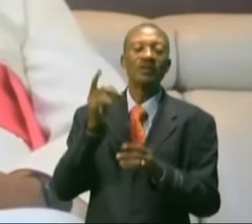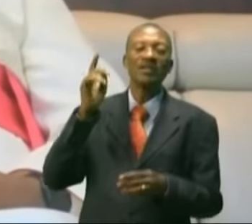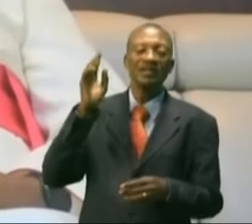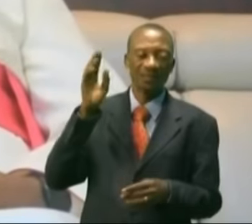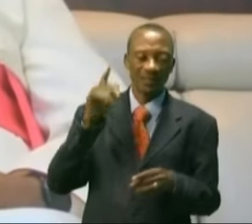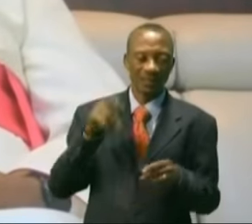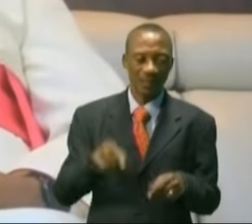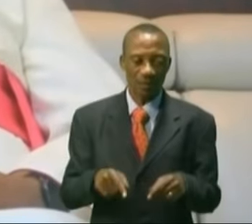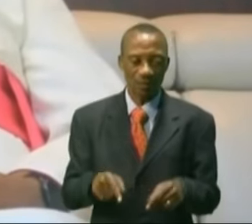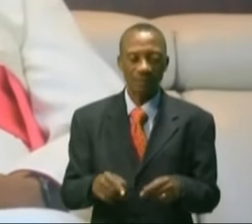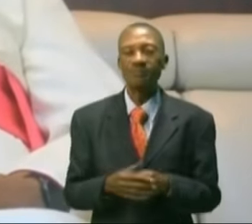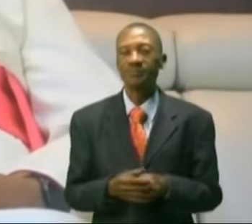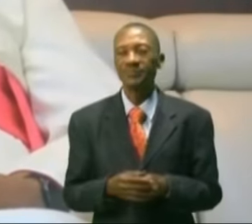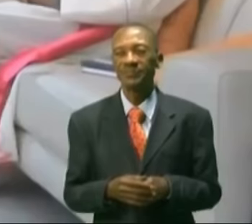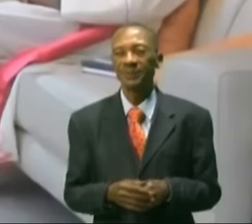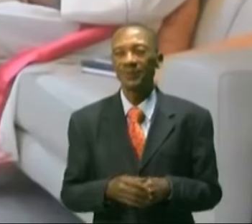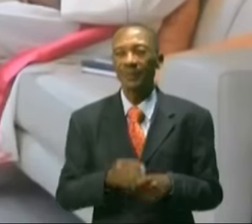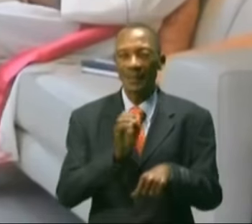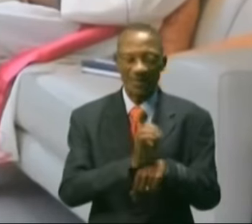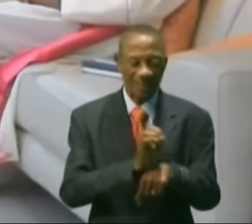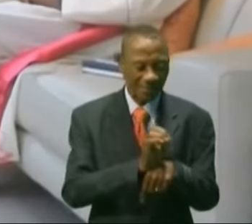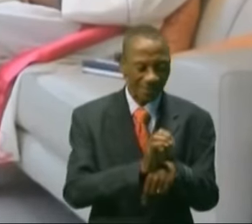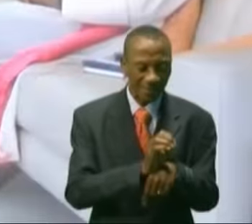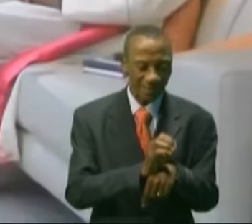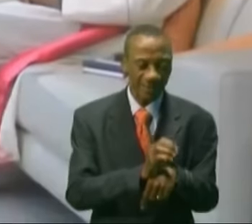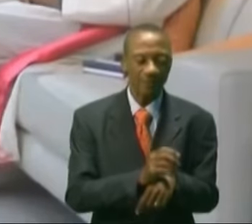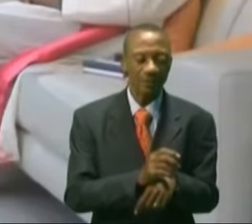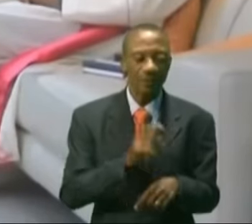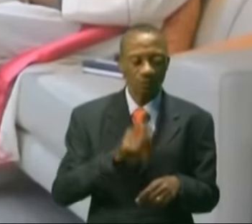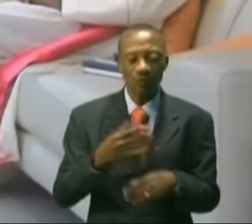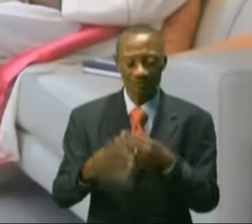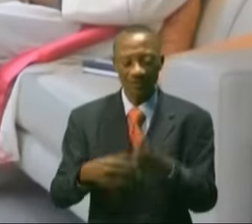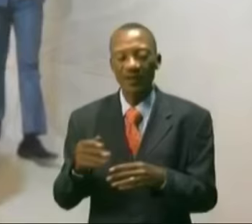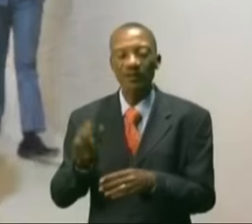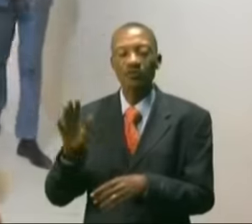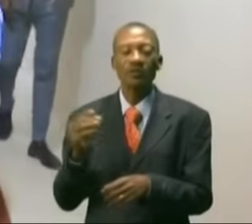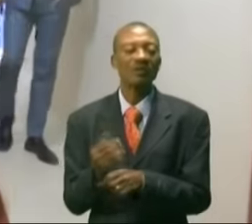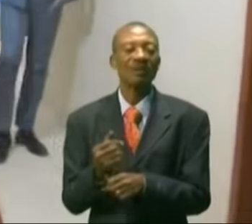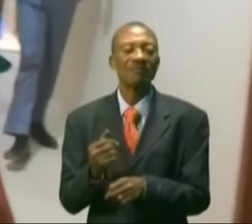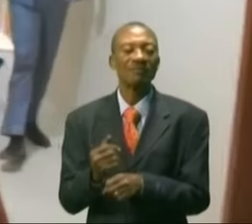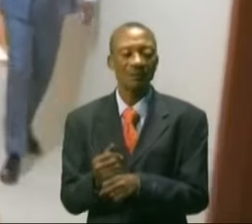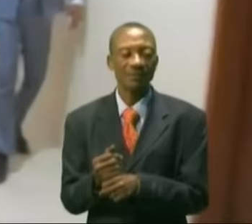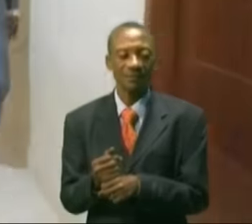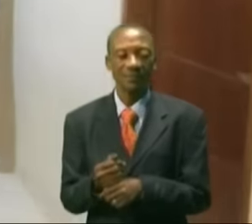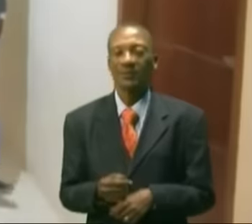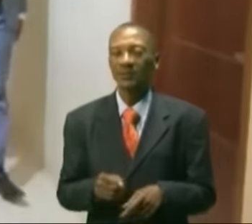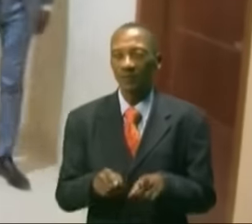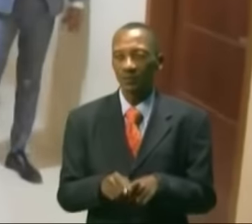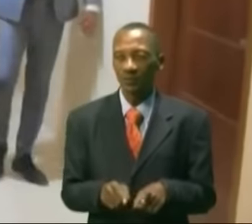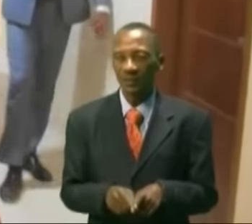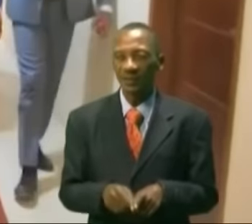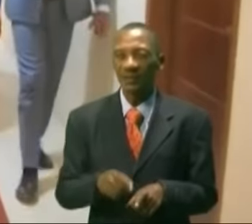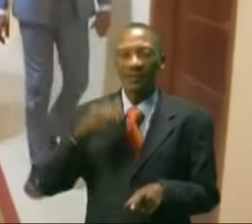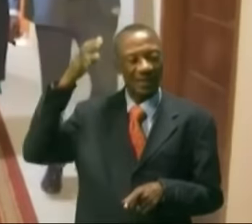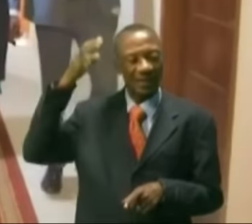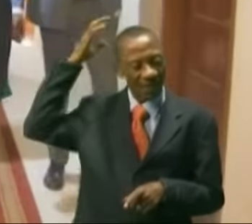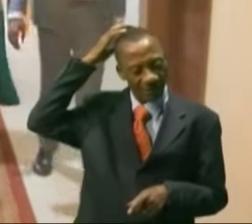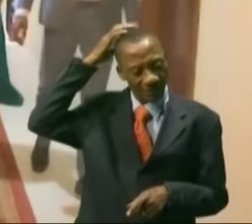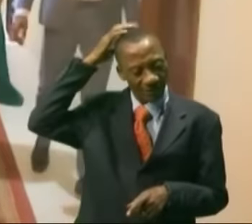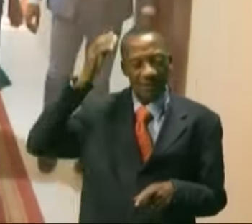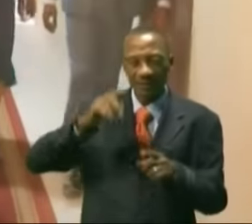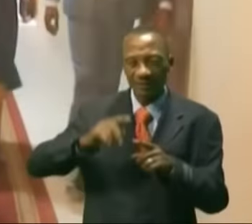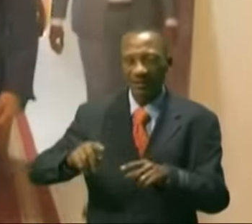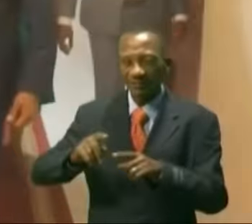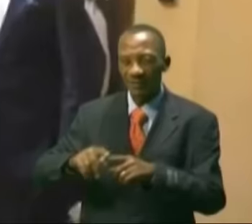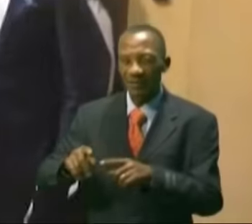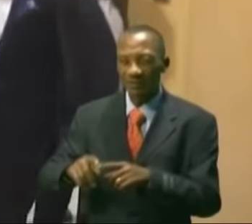et églises ne disposant pas de personnalité juridique de se mettre en règle. La question sur les espaces de l'Église